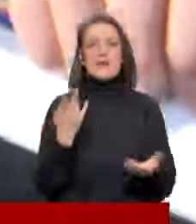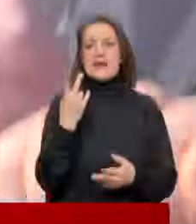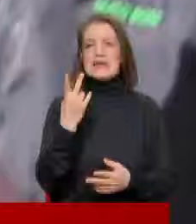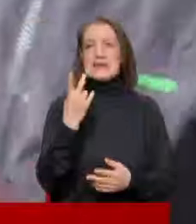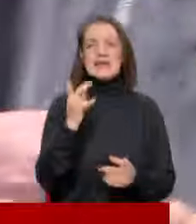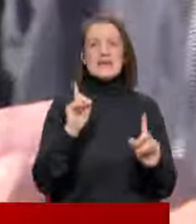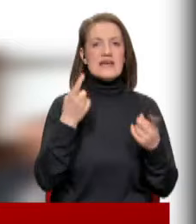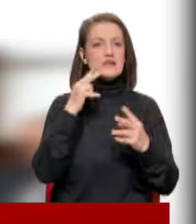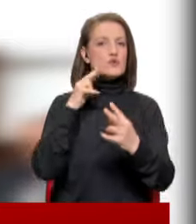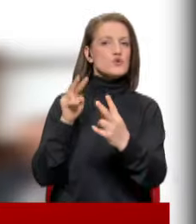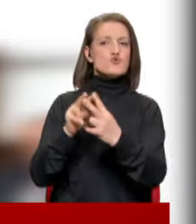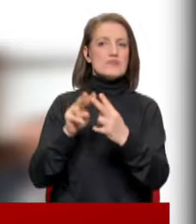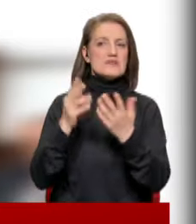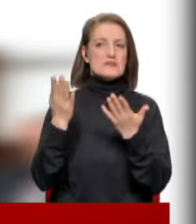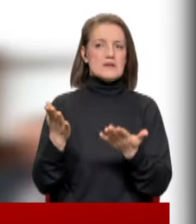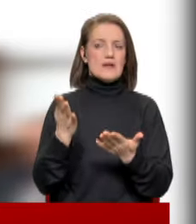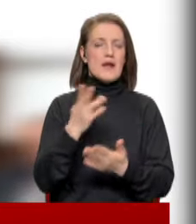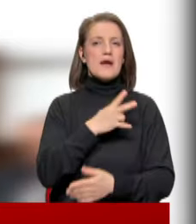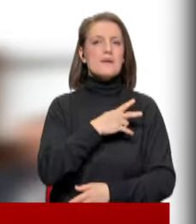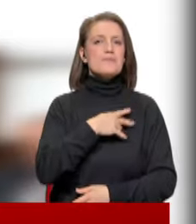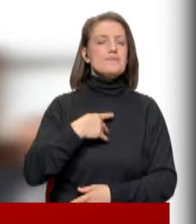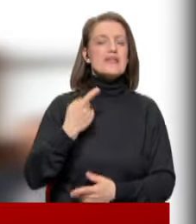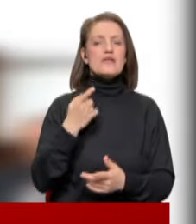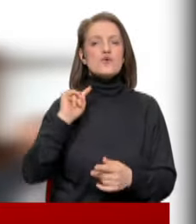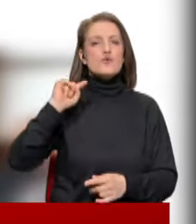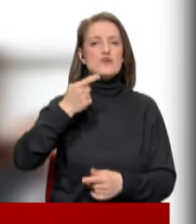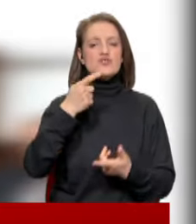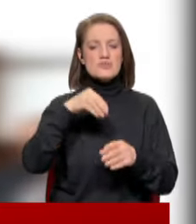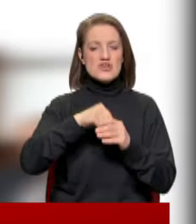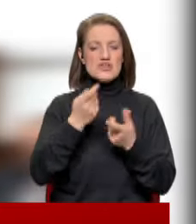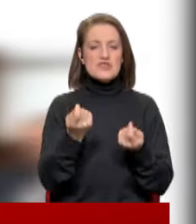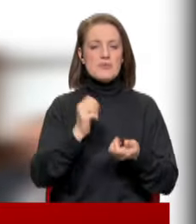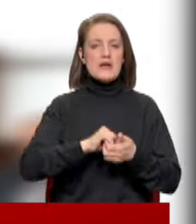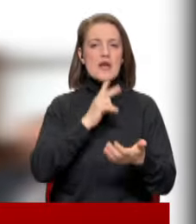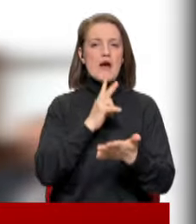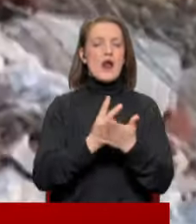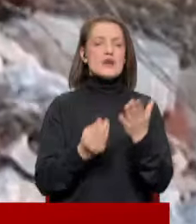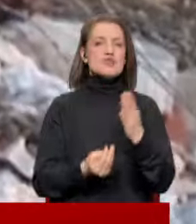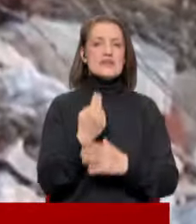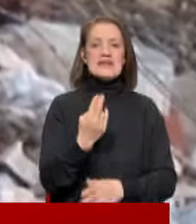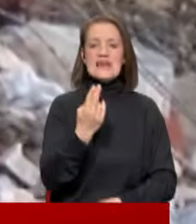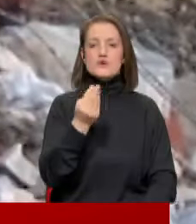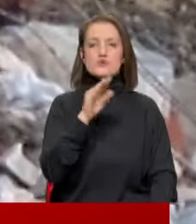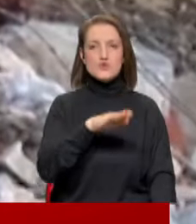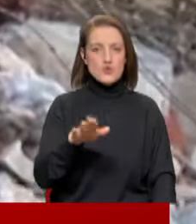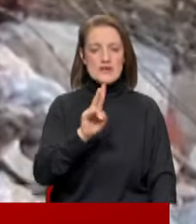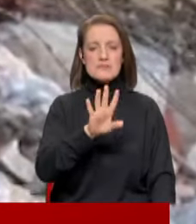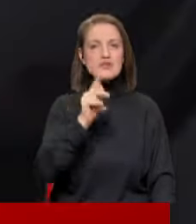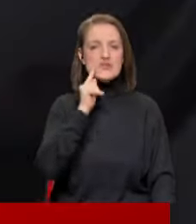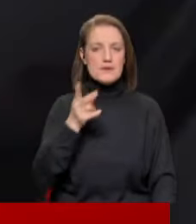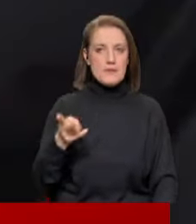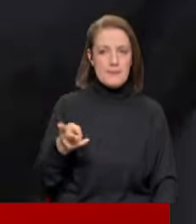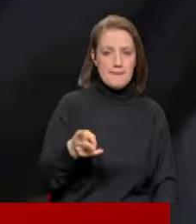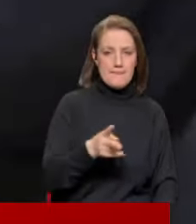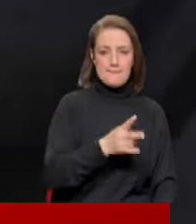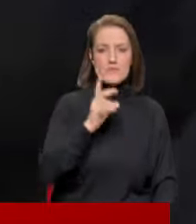yetkilinin görüşmesinden emniyetli ulaşım için işbirliği kararı çıktı yedisi çocuk 25 kişinin hayatını